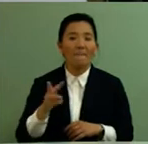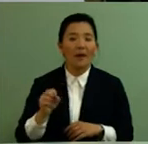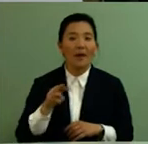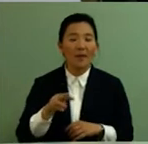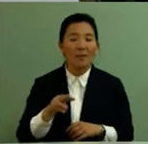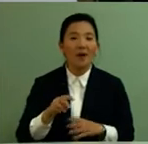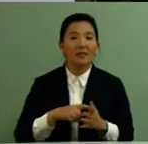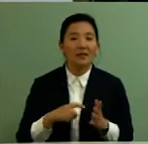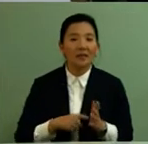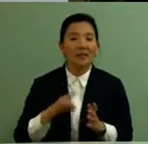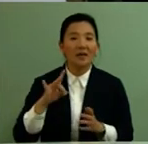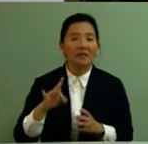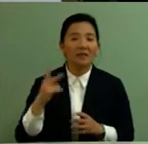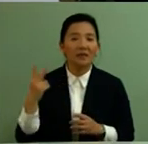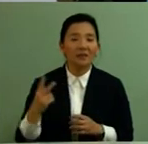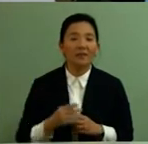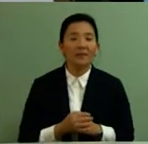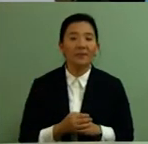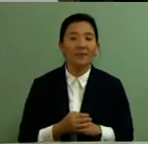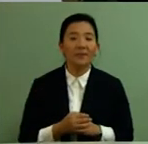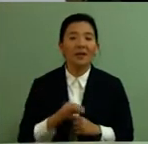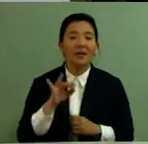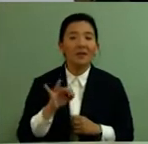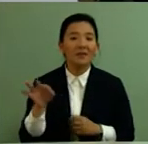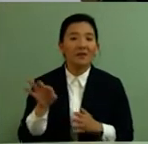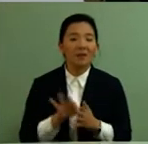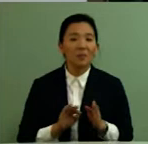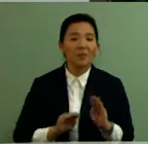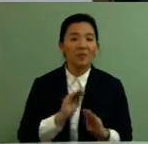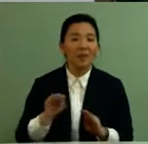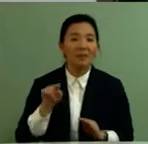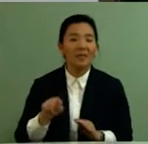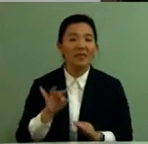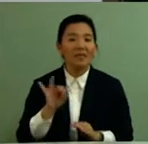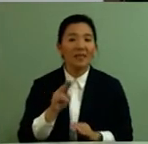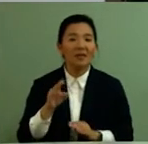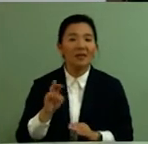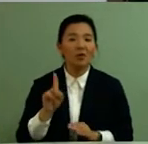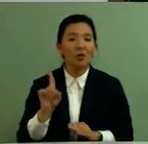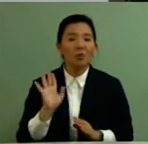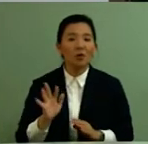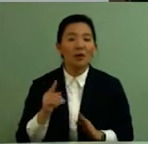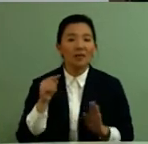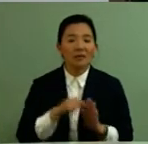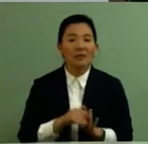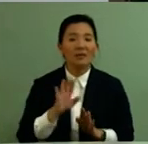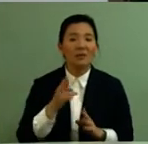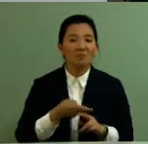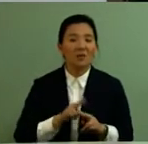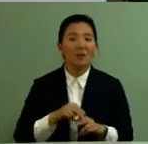m разделить на r в квадрате. И сразу подставим здесь индексы, что это будет касаться планеты.